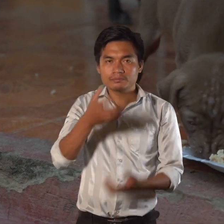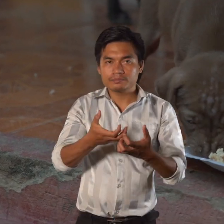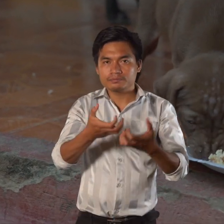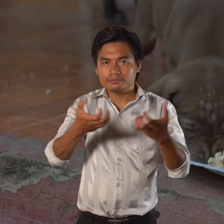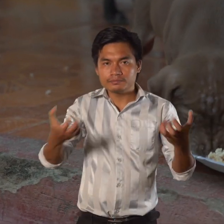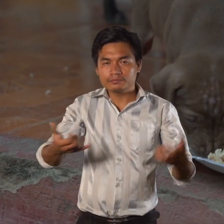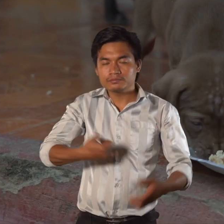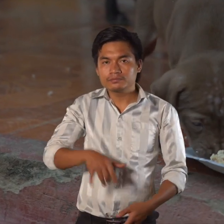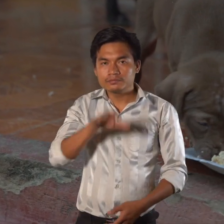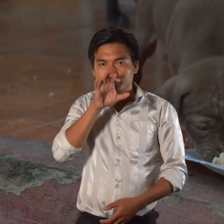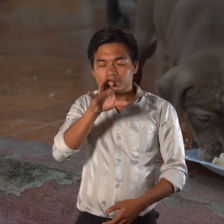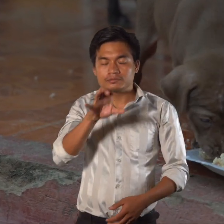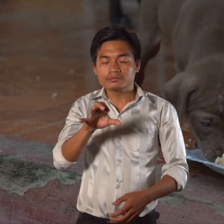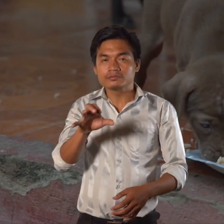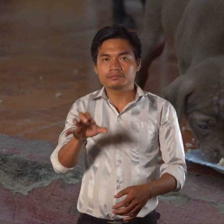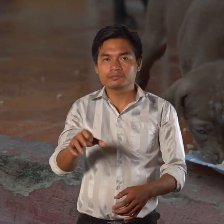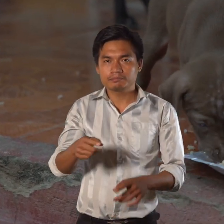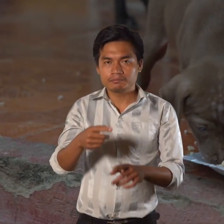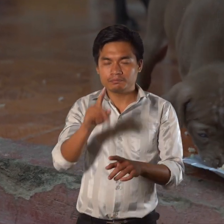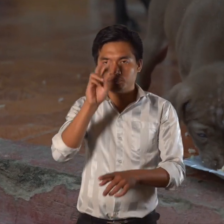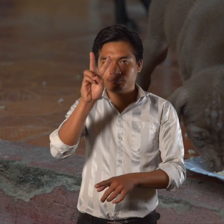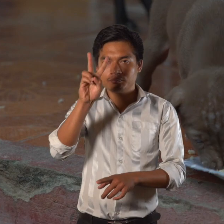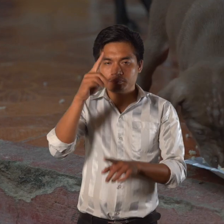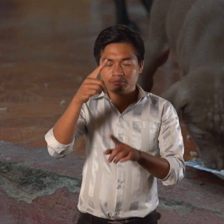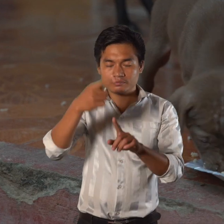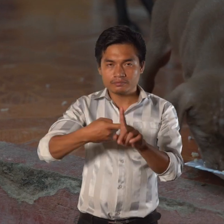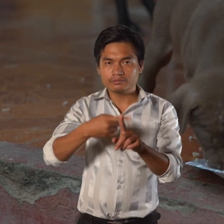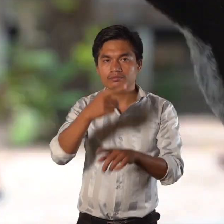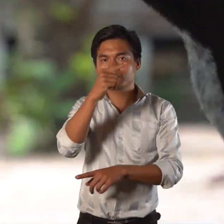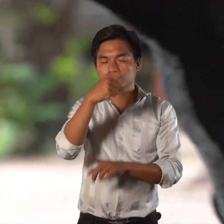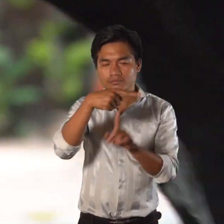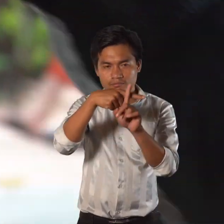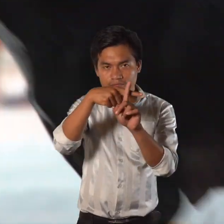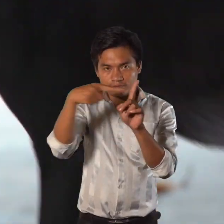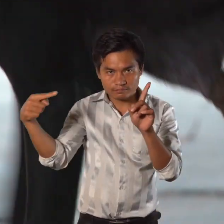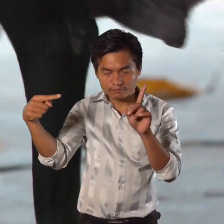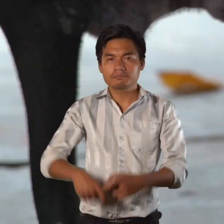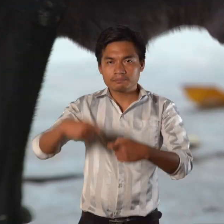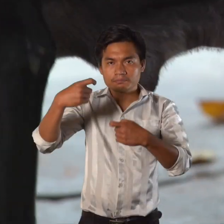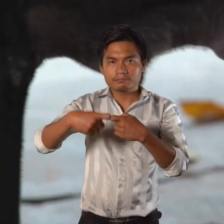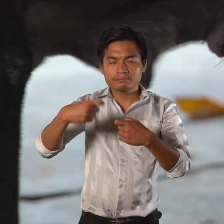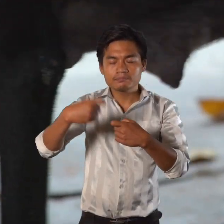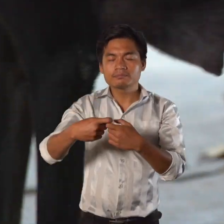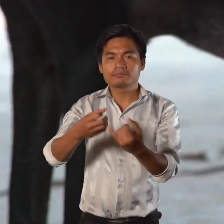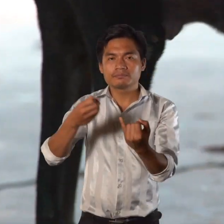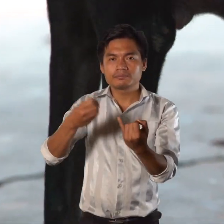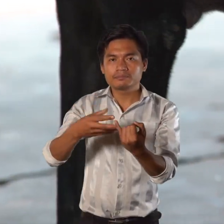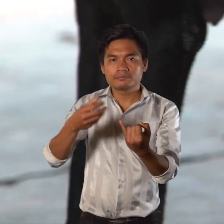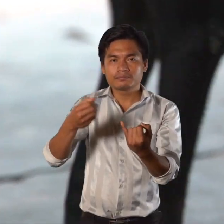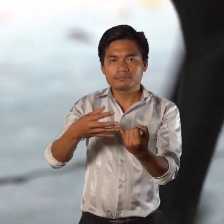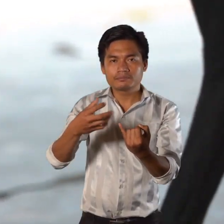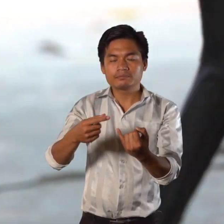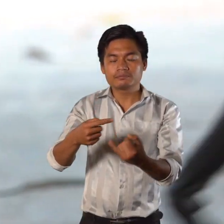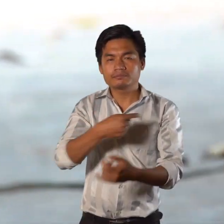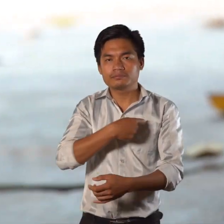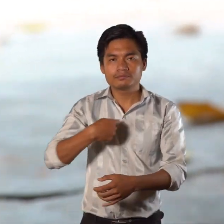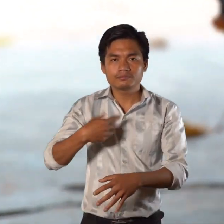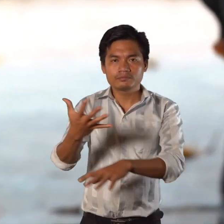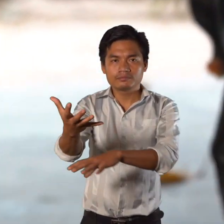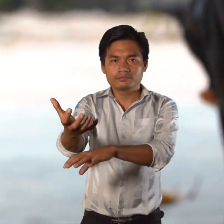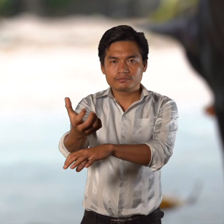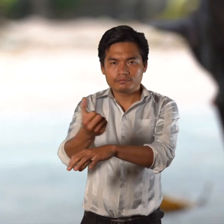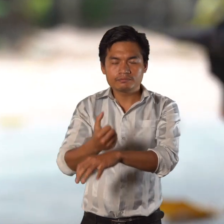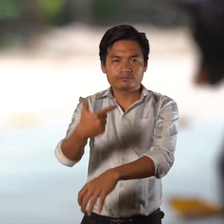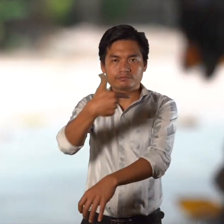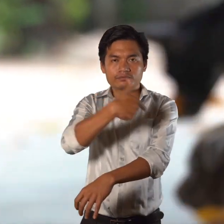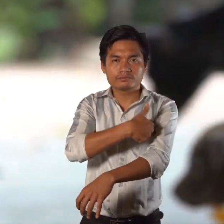បំបាច់កូនឆ្កែចេញពីមេវាប្រហែលជាអាយុ2ខែកន្លះចាំយើងយកចេញមកកុំយកក្រោម1ខែសោះក្រោម1ខែគឺពិបាកក្នុងការចិញ្ចឹមអញ្ចឹង